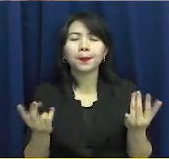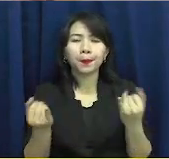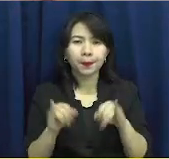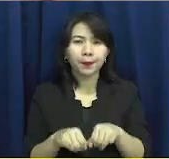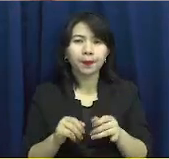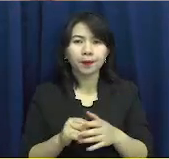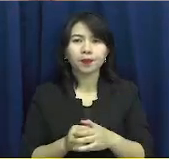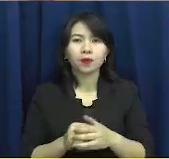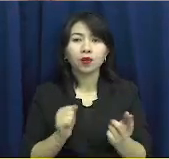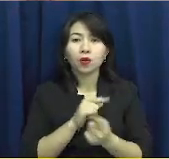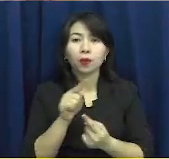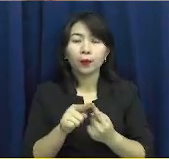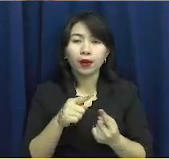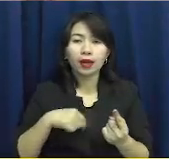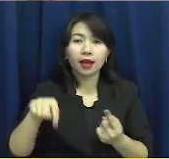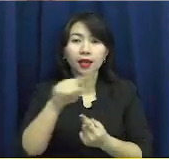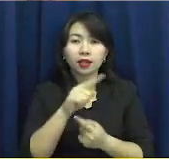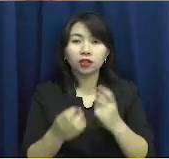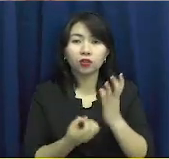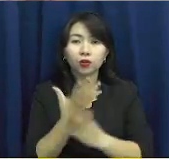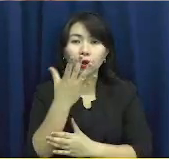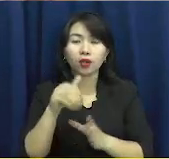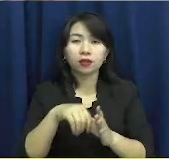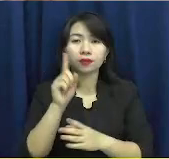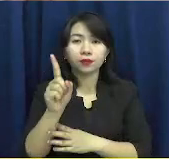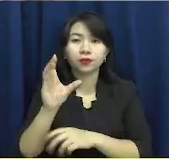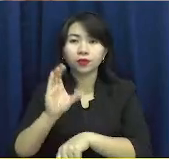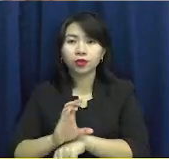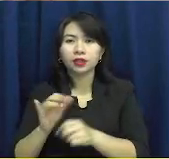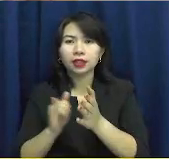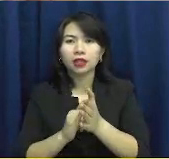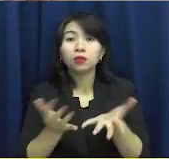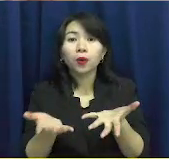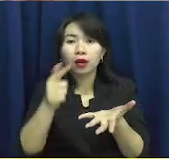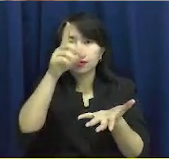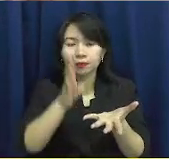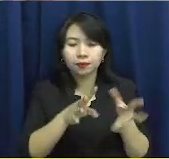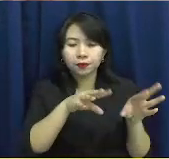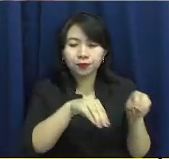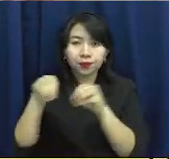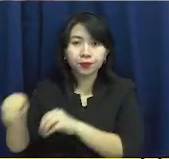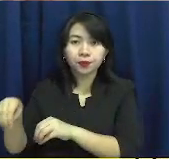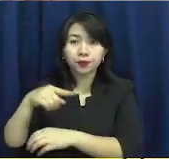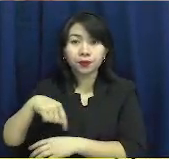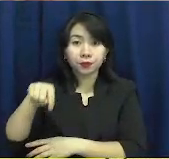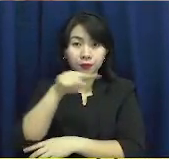yan. Yung lumago ka sa isang simbahan na inilagay ka ng Panginoon, yan ay